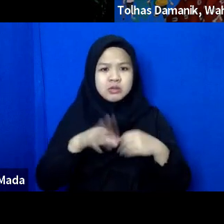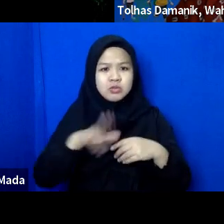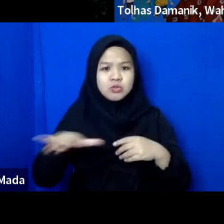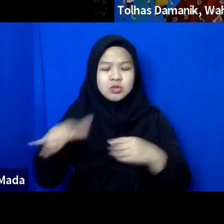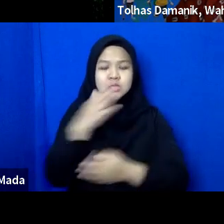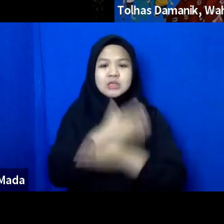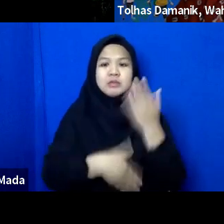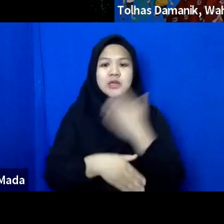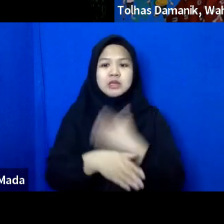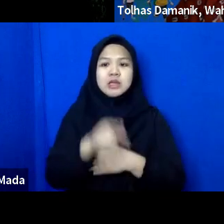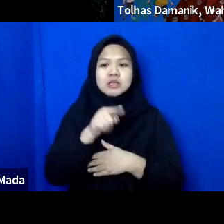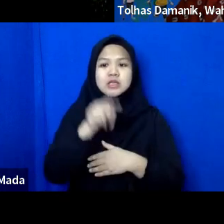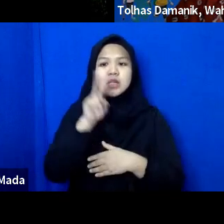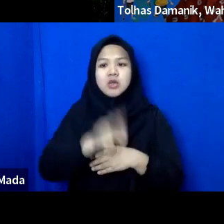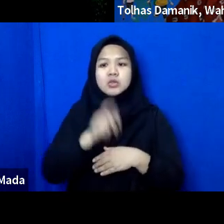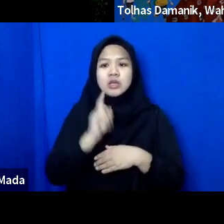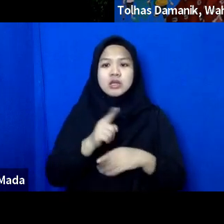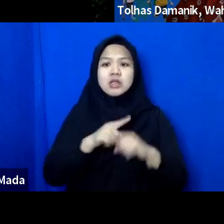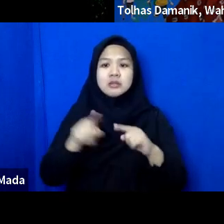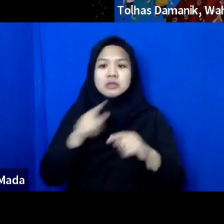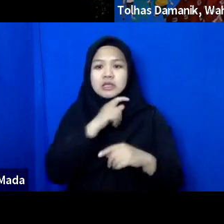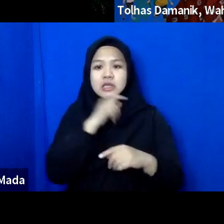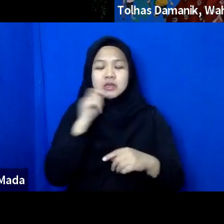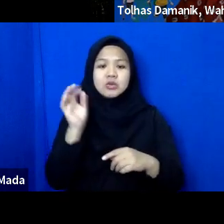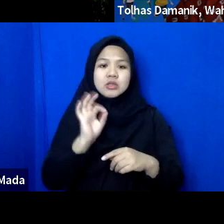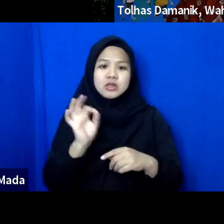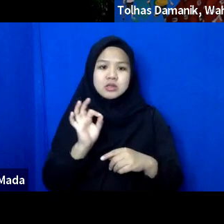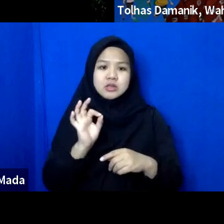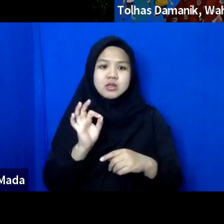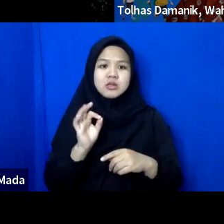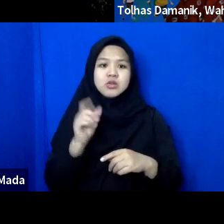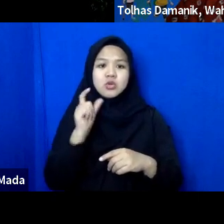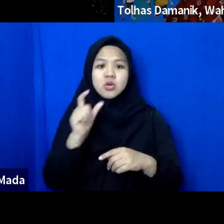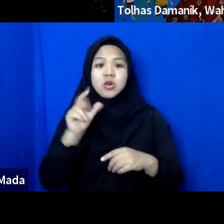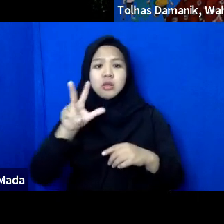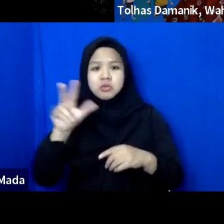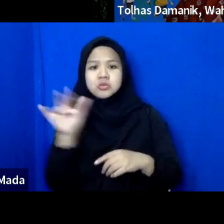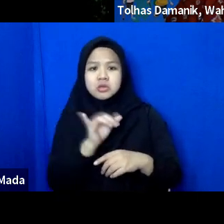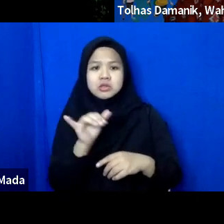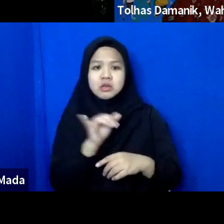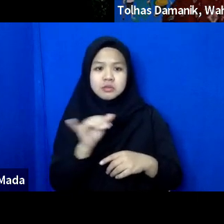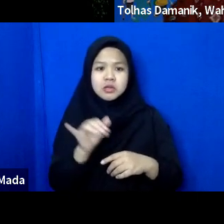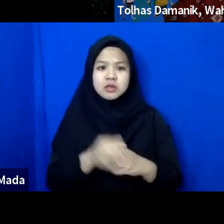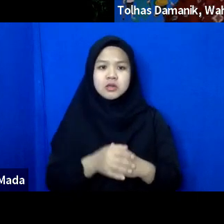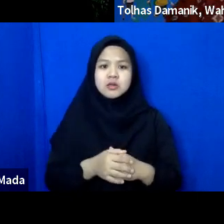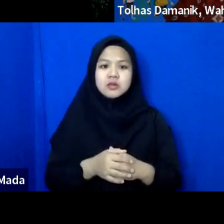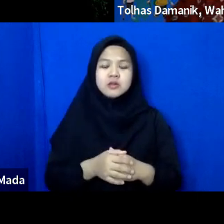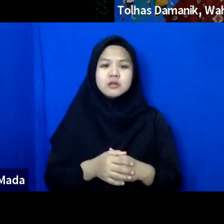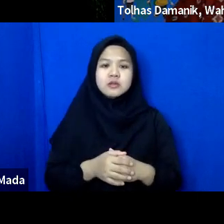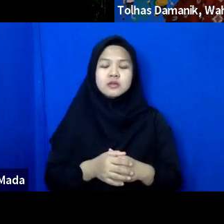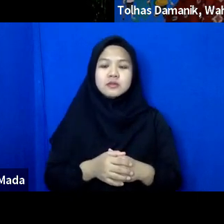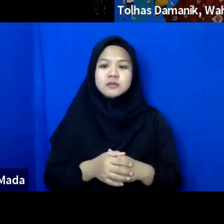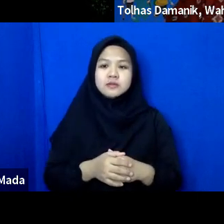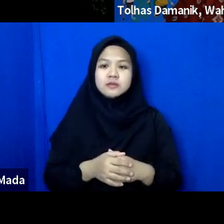ini harus tersedia ya tapi nyatanya juga tidak Undang Nomor 8 juga begitu sama ya oke